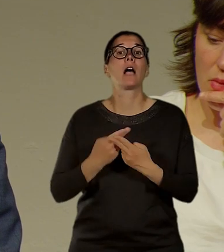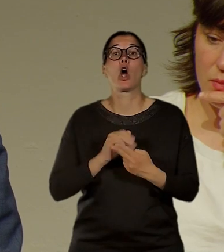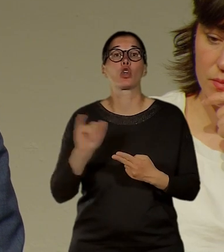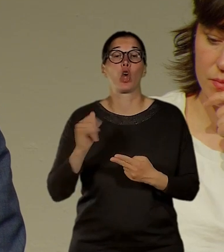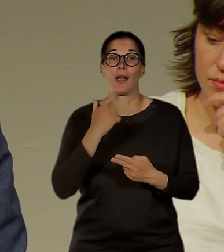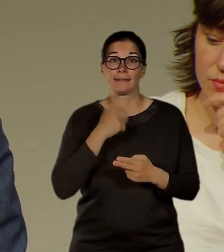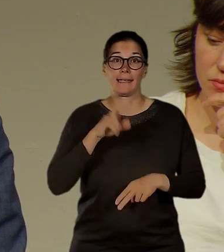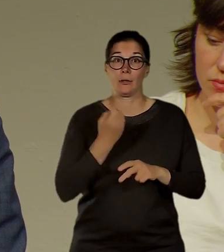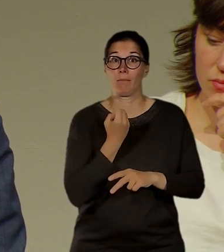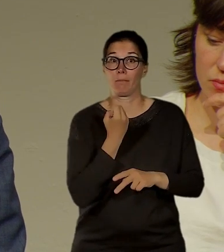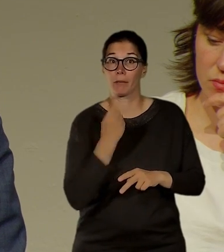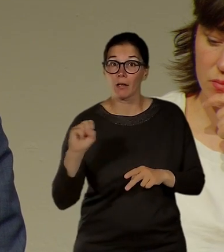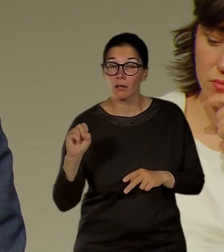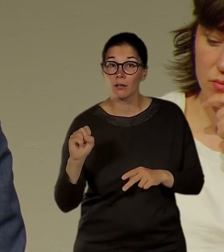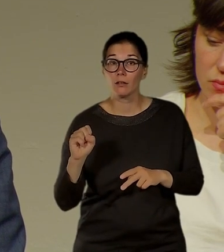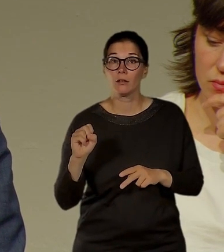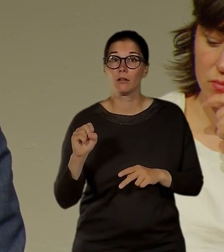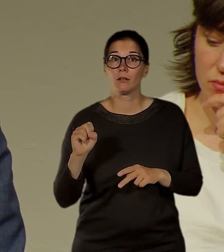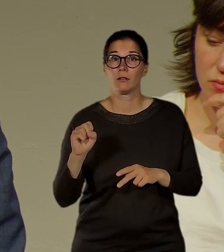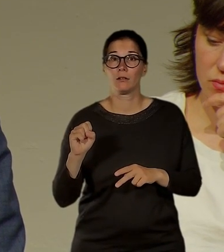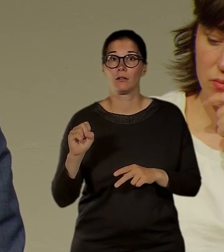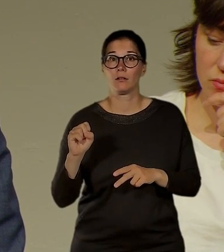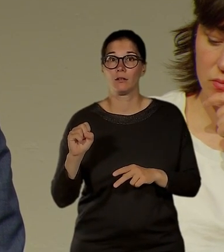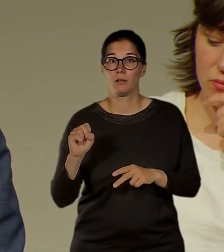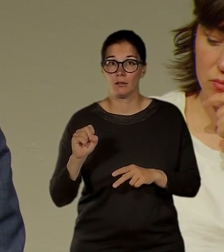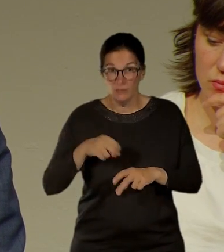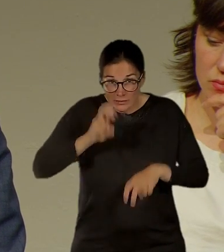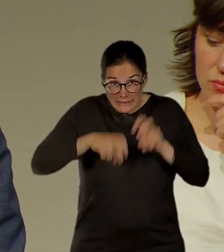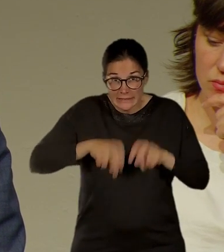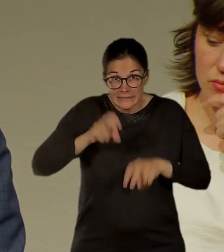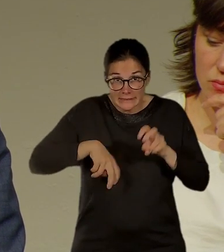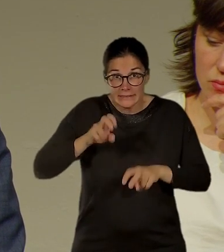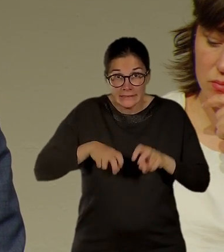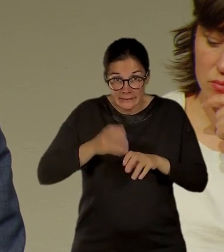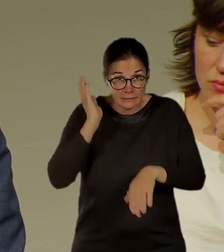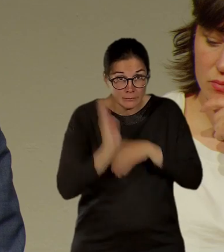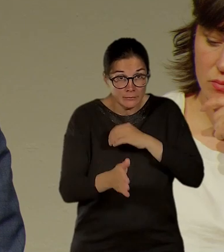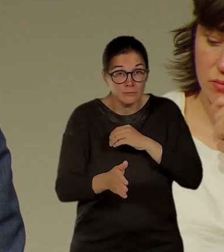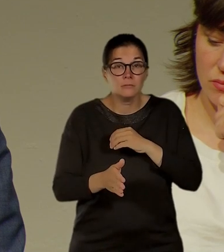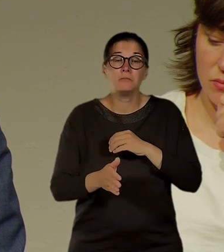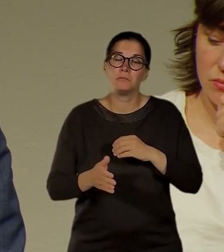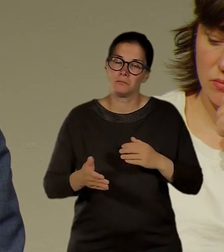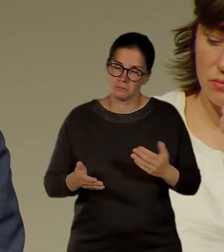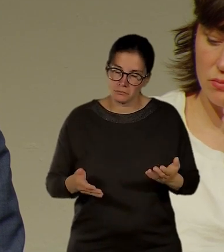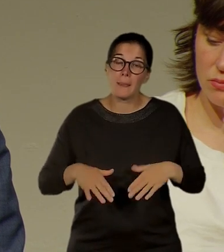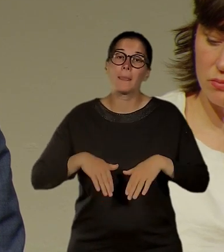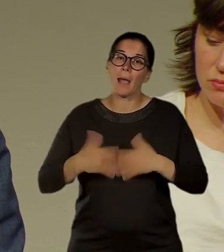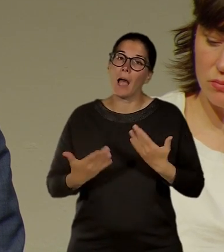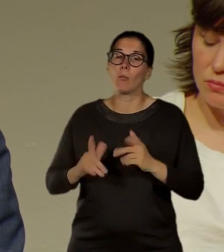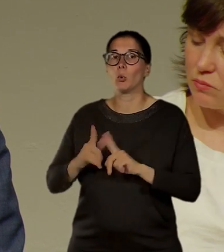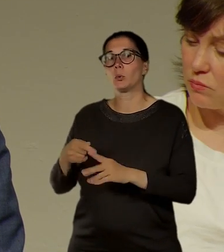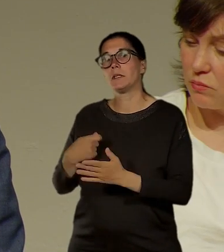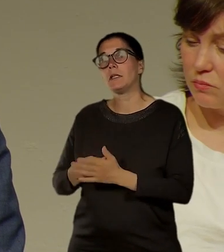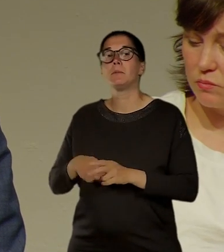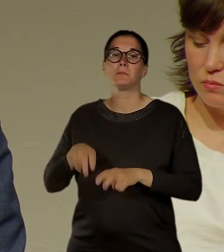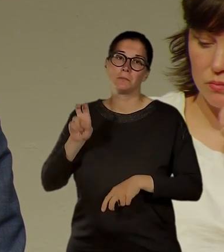jako se v tom předklonu prostě se do toho položí a teda jede, anebo jestli jste spíš